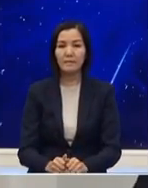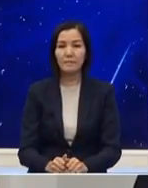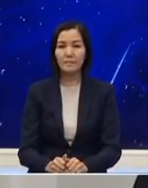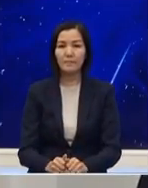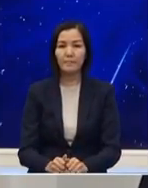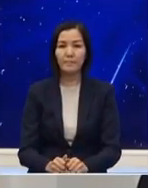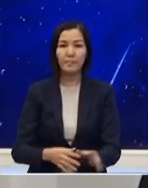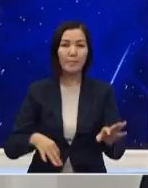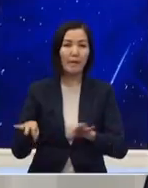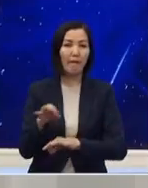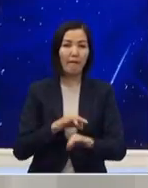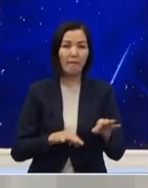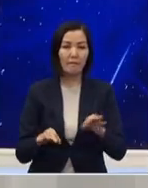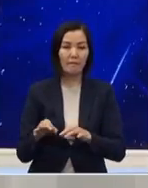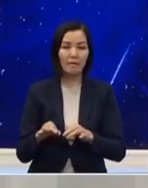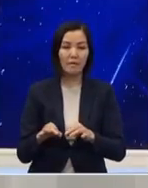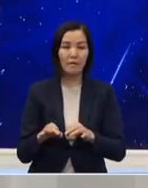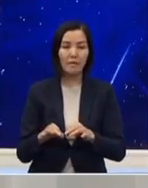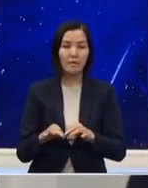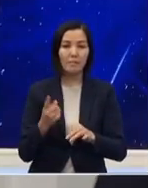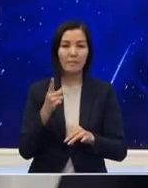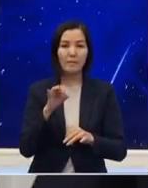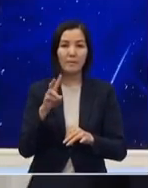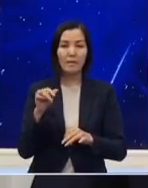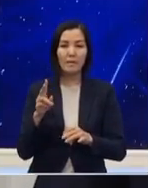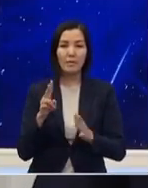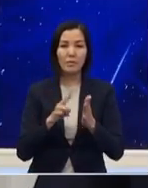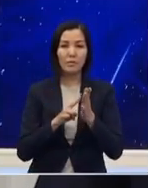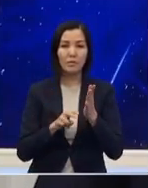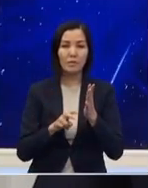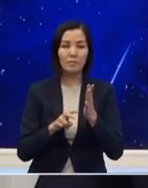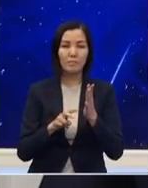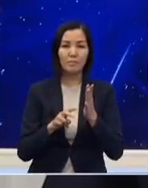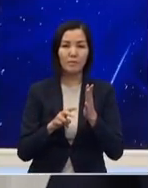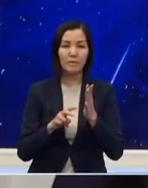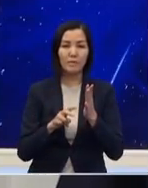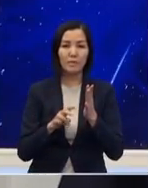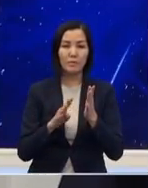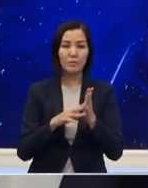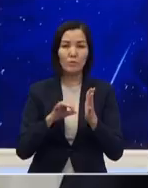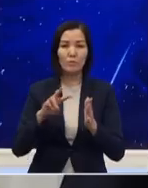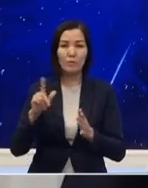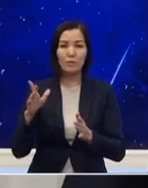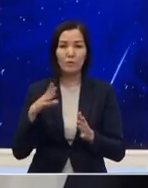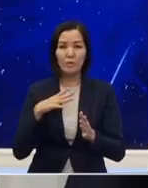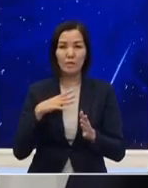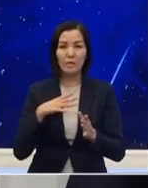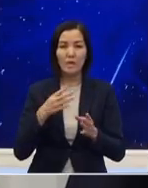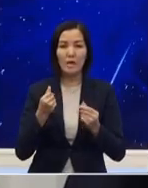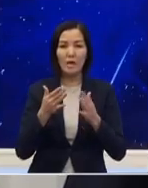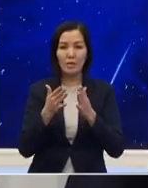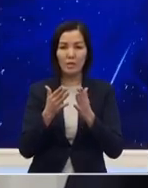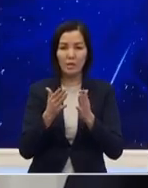Проектінің сомасы 1 миллиард 73 миллион шықты. Енді осы сұрауда бүгін сұралында қаражат, тиісті